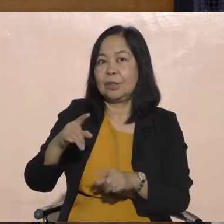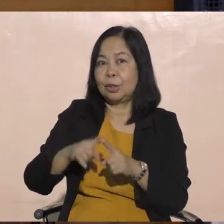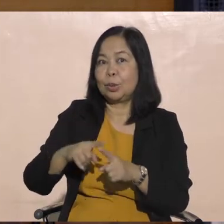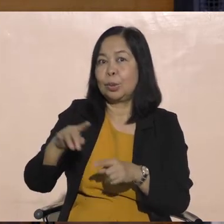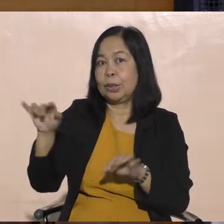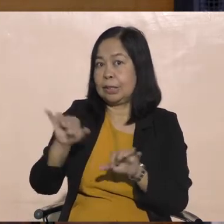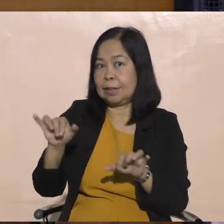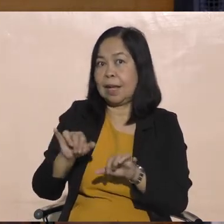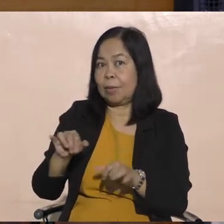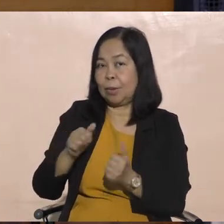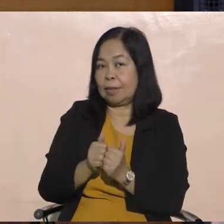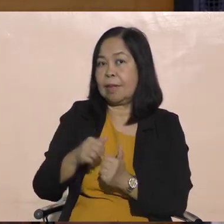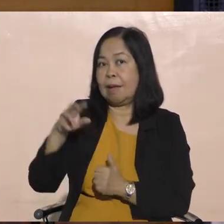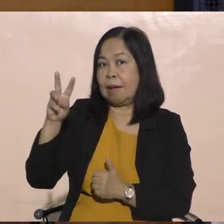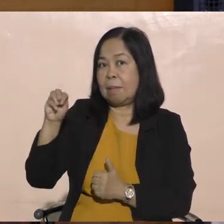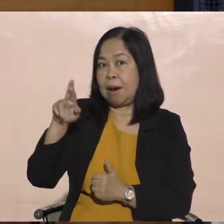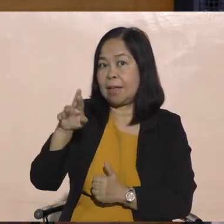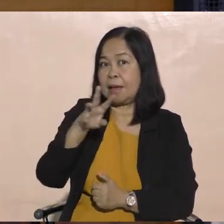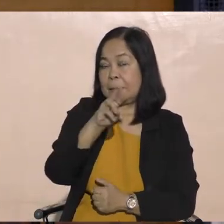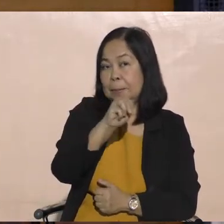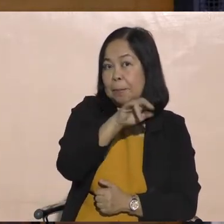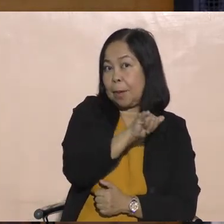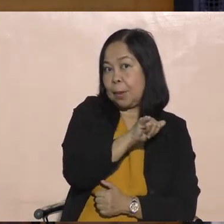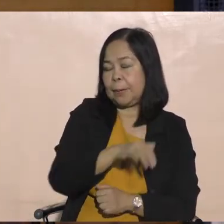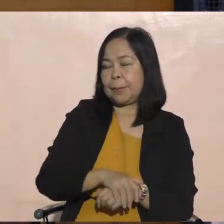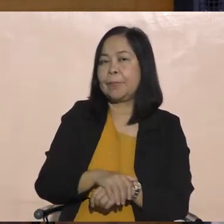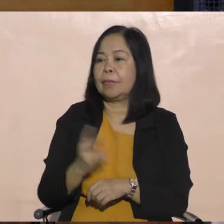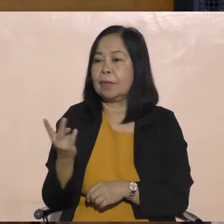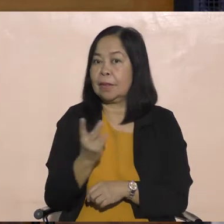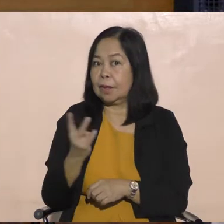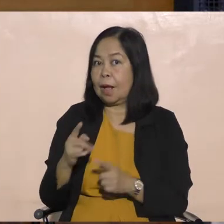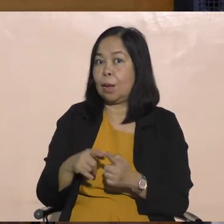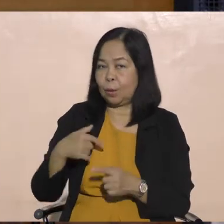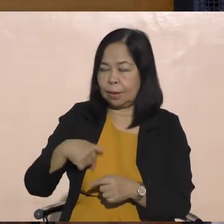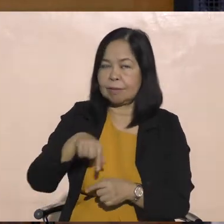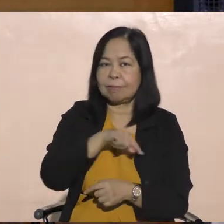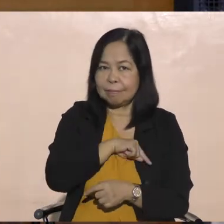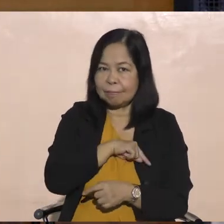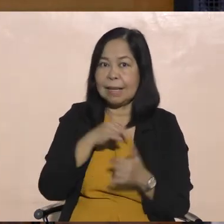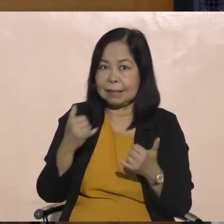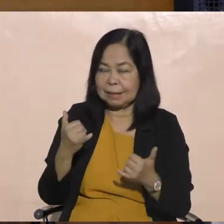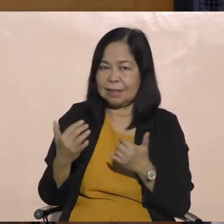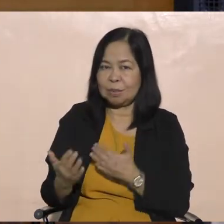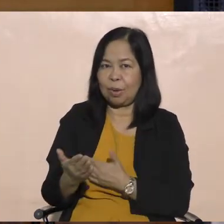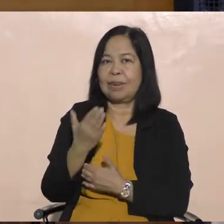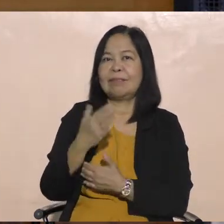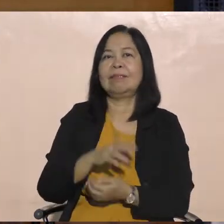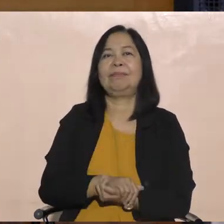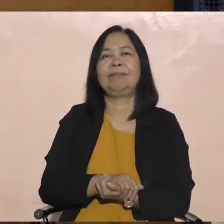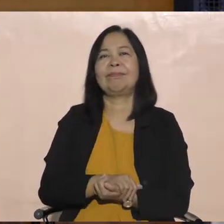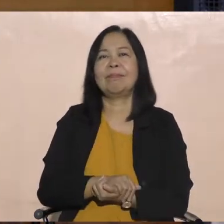to Martha, to Mary, and to us as well. Hallelujah. Mao na nga lantaw na to